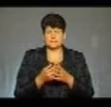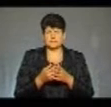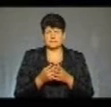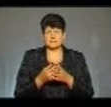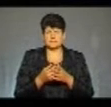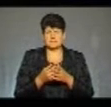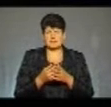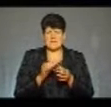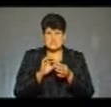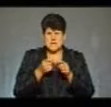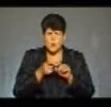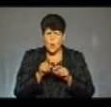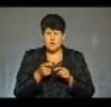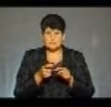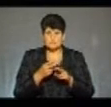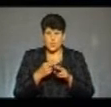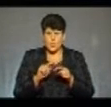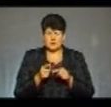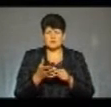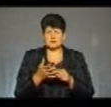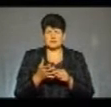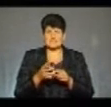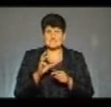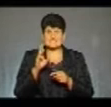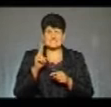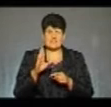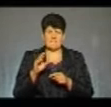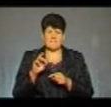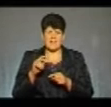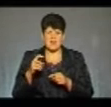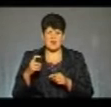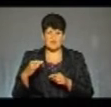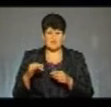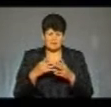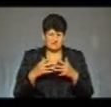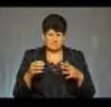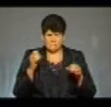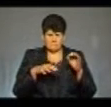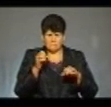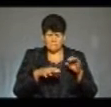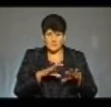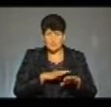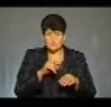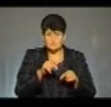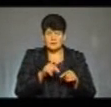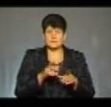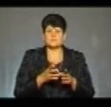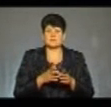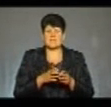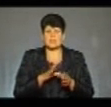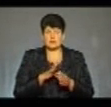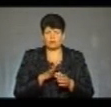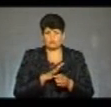таких дротів, а також кусків цвяхів, інших деталей, які